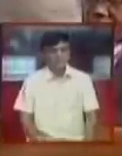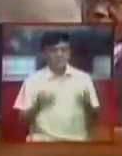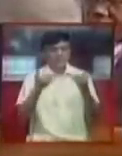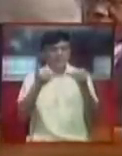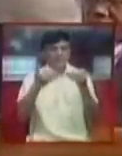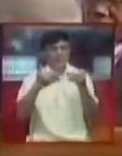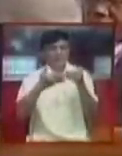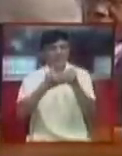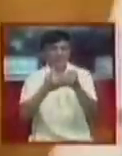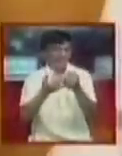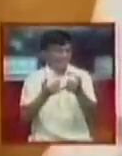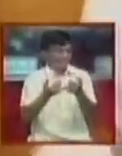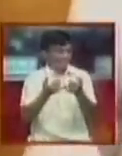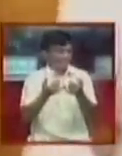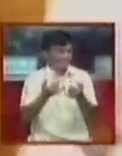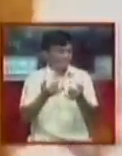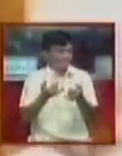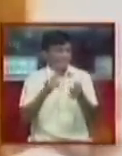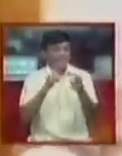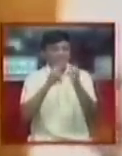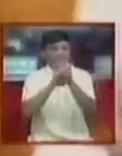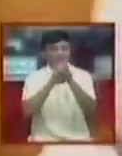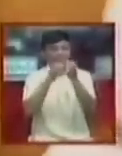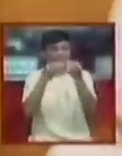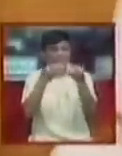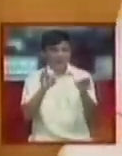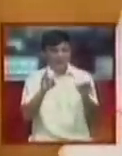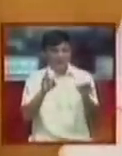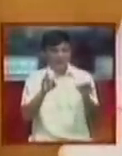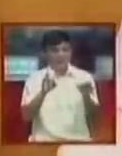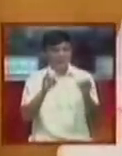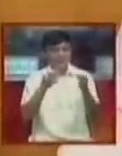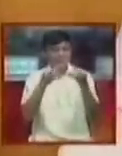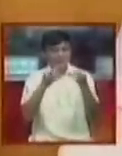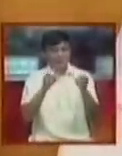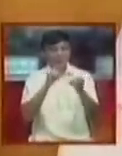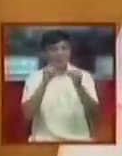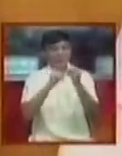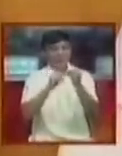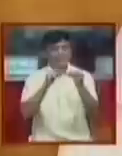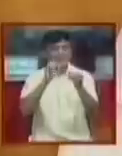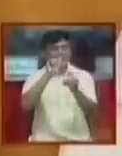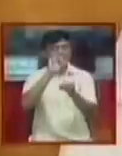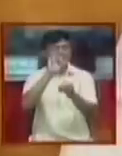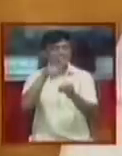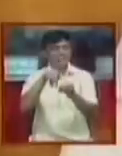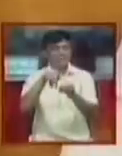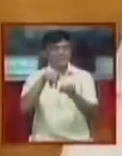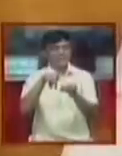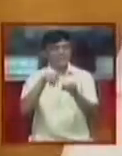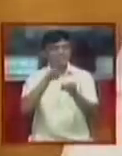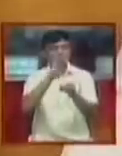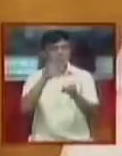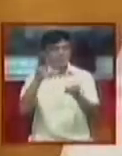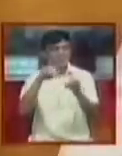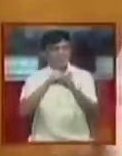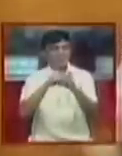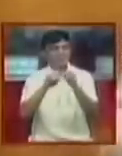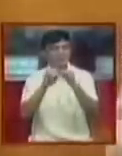Buwibuelo pa lang po tayo sa lagay na yan. Kapag naipasa na ang panukala nating AFP Modernization Bill sa